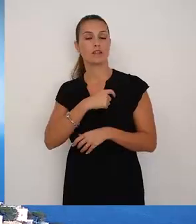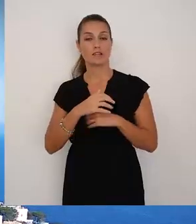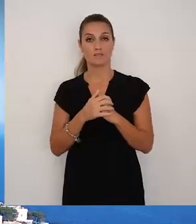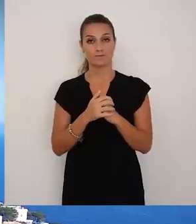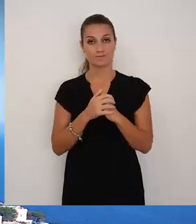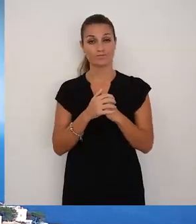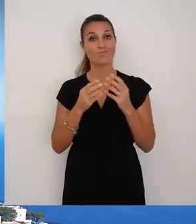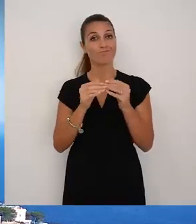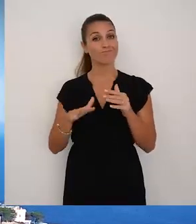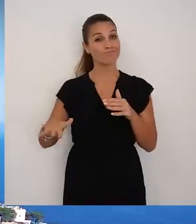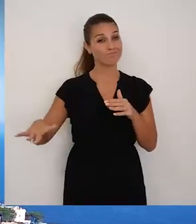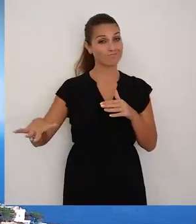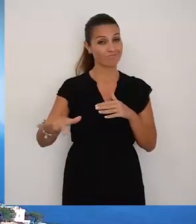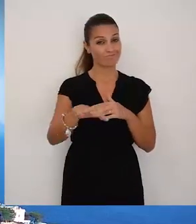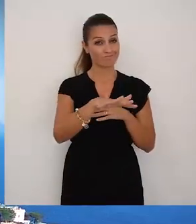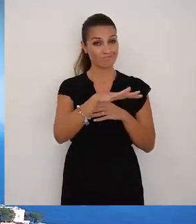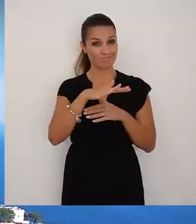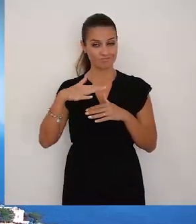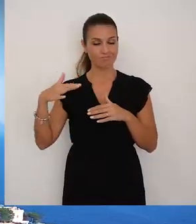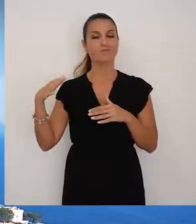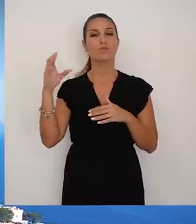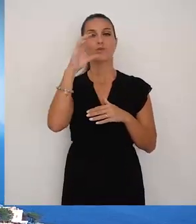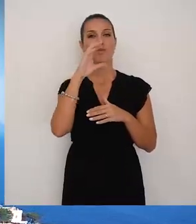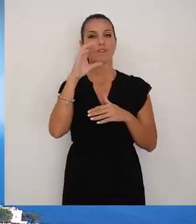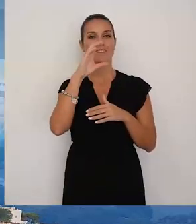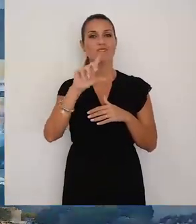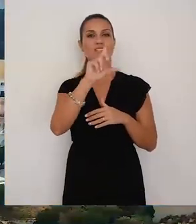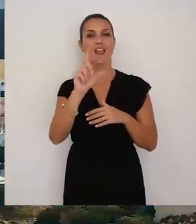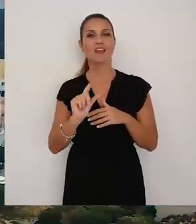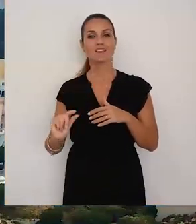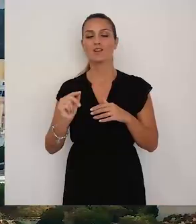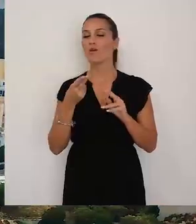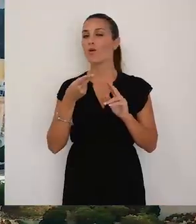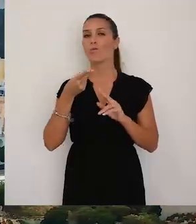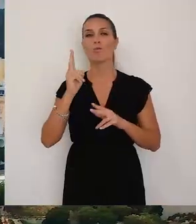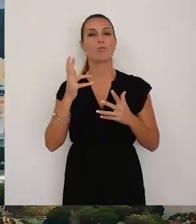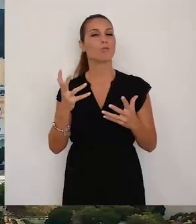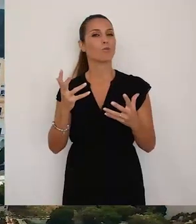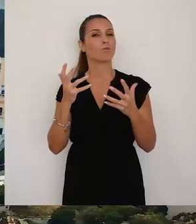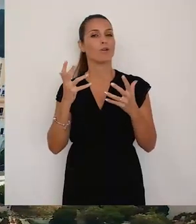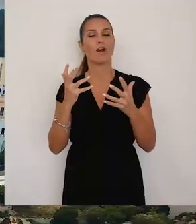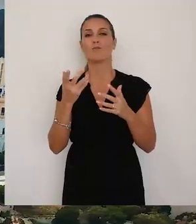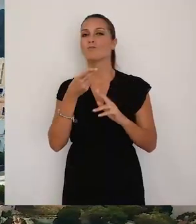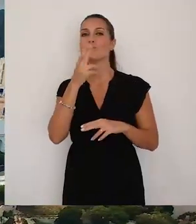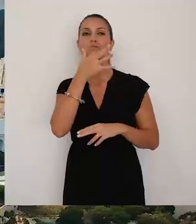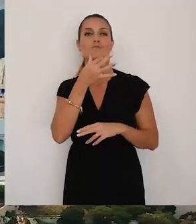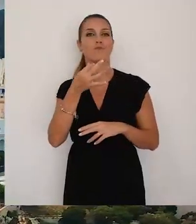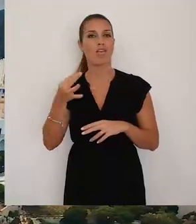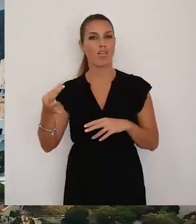Il territorio si presenta all'interno dello scenario turistico salentino tra le località marine più attrattive e